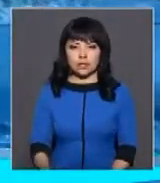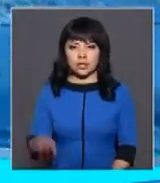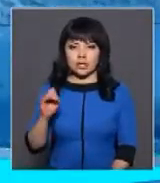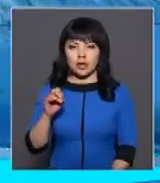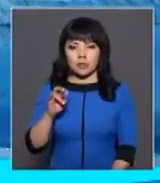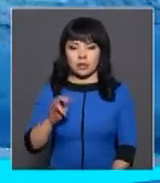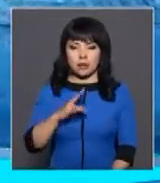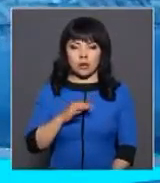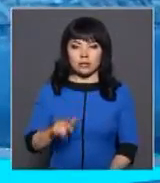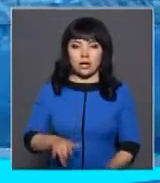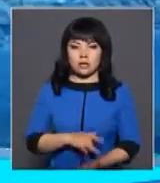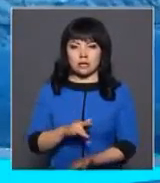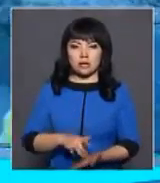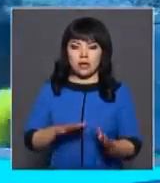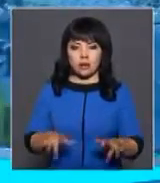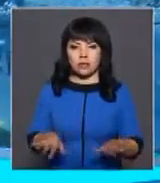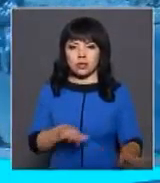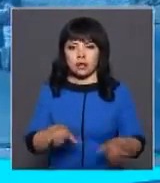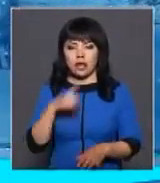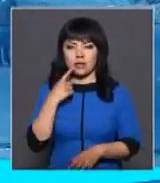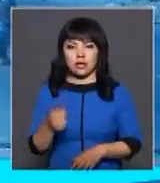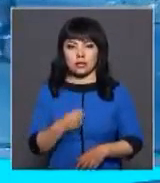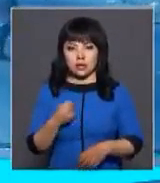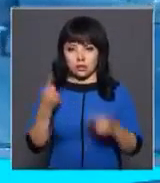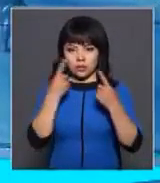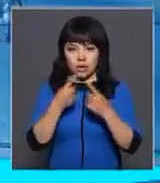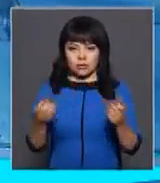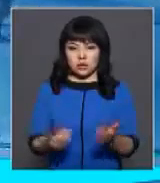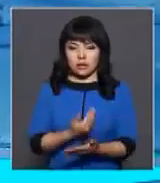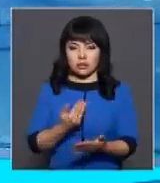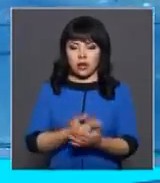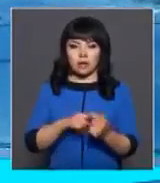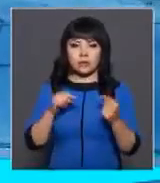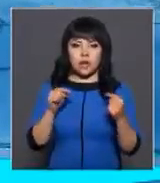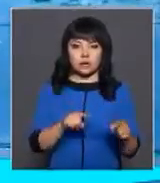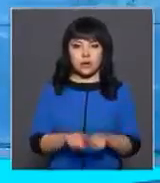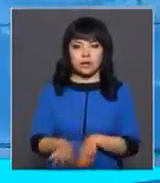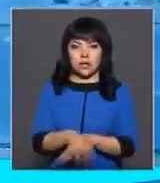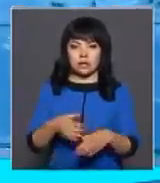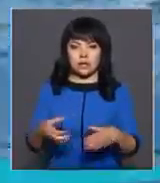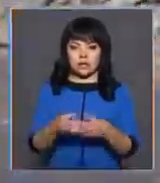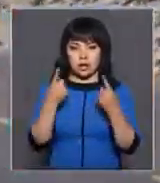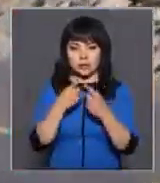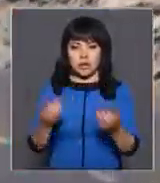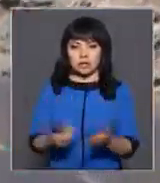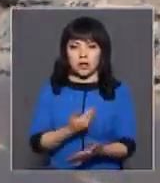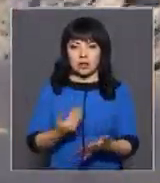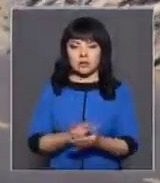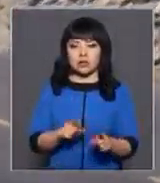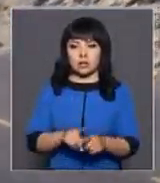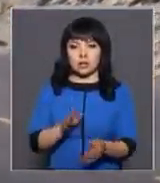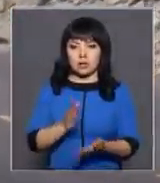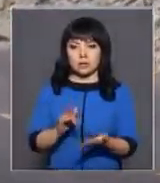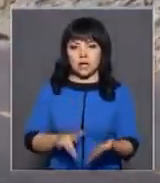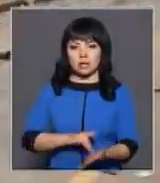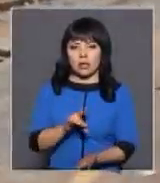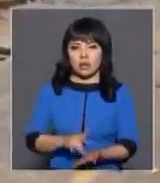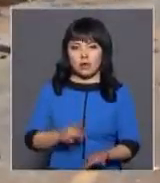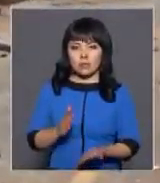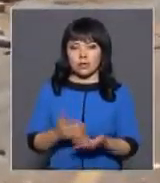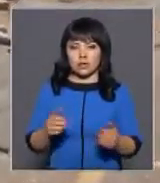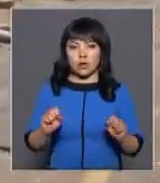Йеменнің Адан қаласындағы әскери операцияға қатысты мәліметтер қарама қайшы болып жатыр. Жергілікті ақпарат көздерінің хабарлауынша, шаһарға